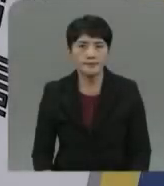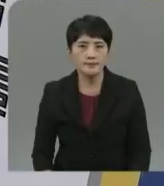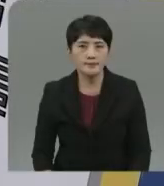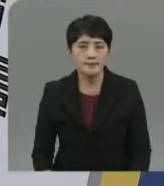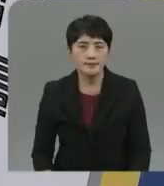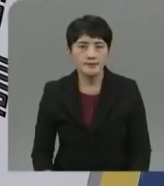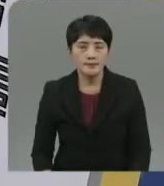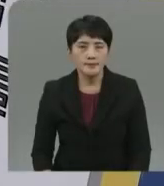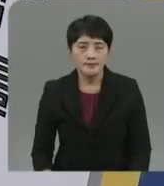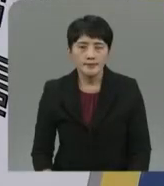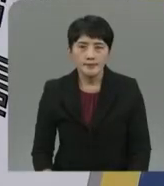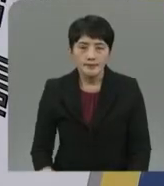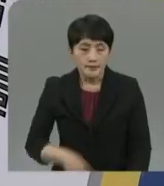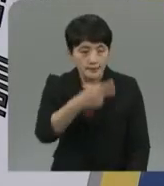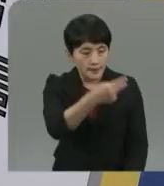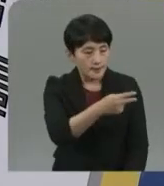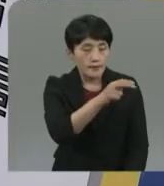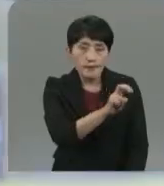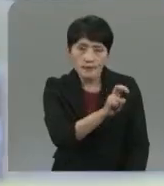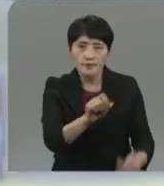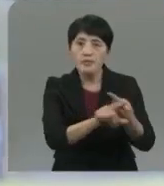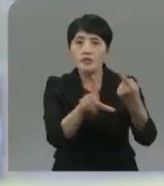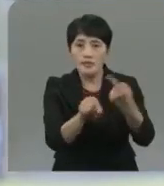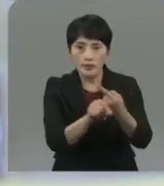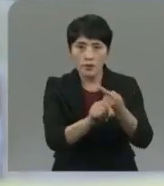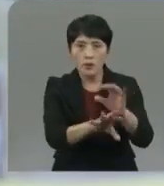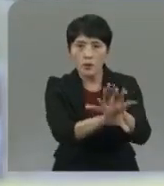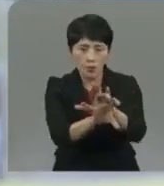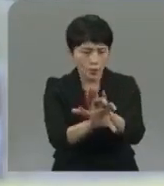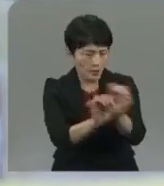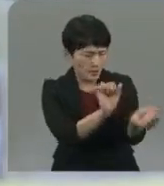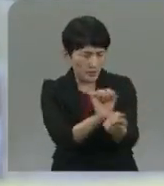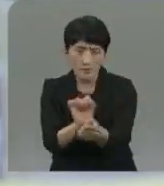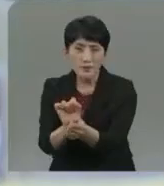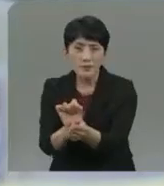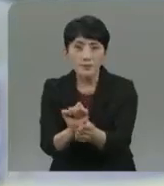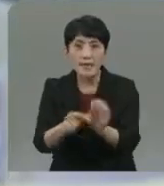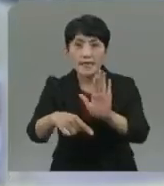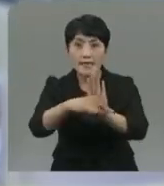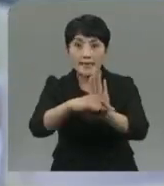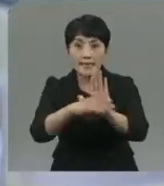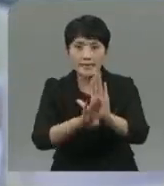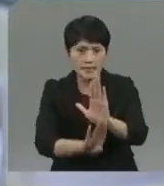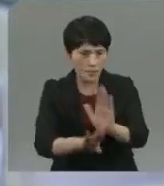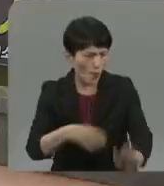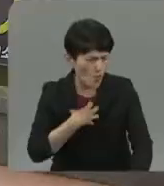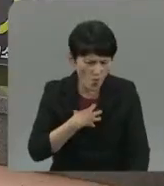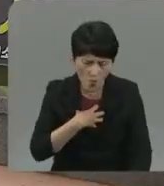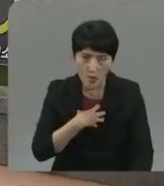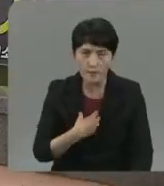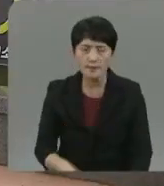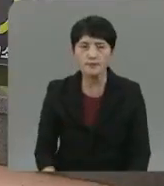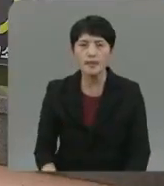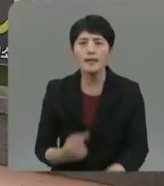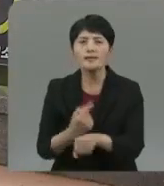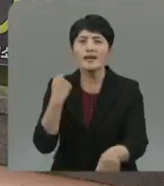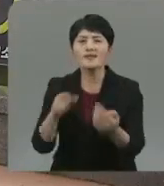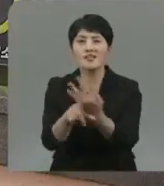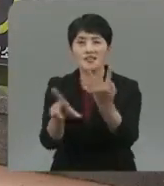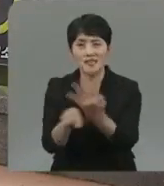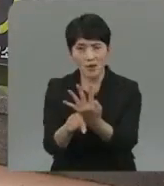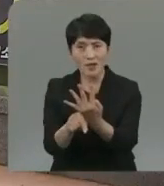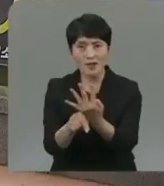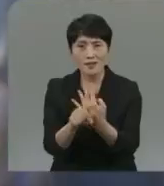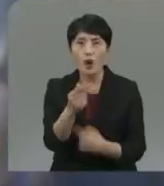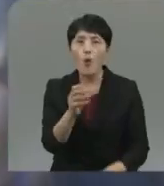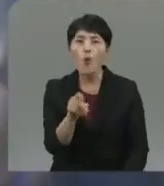韩国政府决定从本月31日起，将新冠传染病级别由2级下调至4级，与流感同